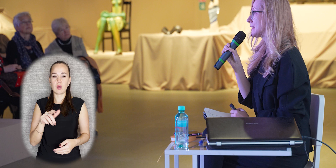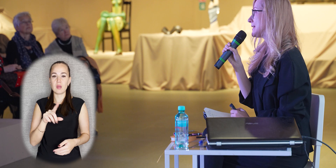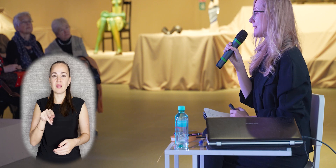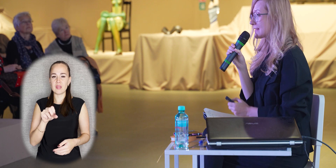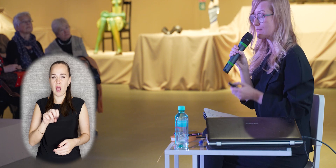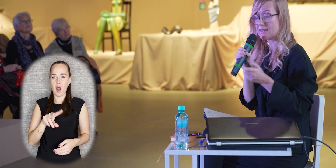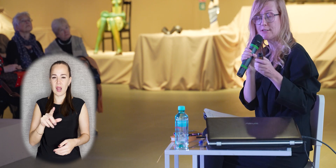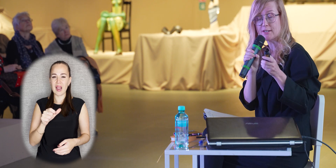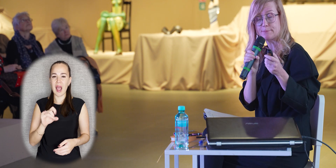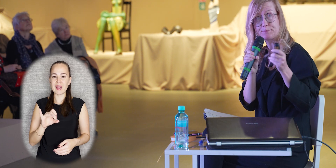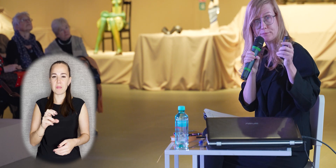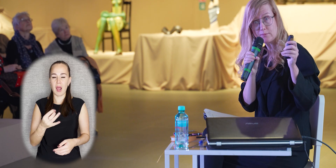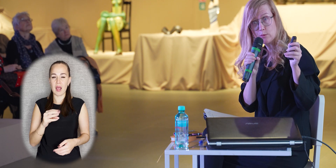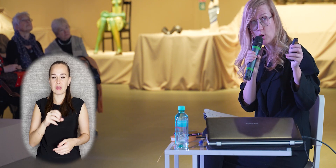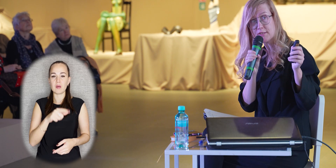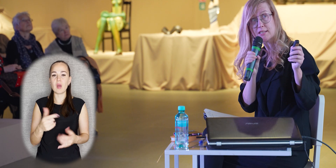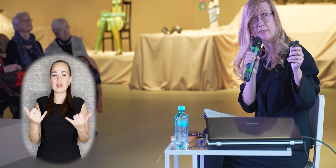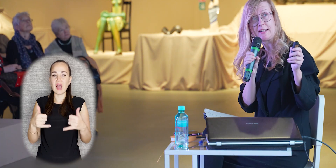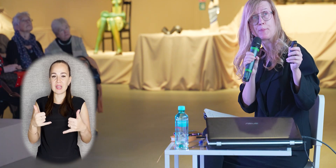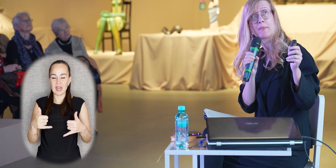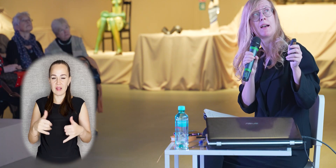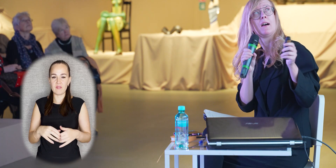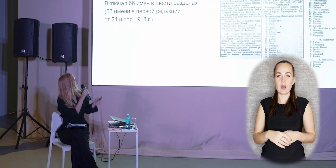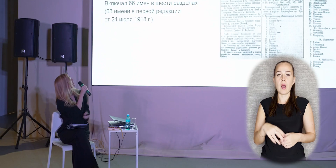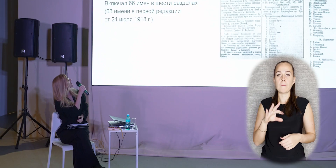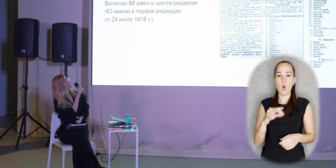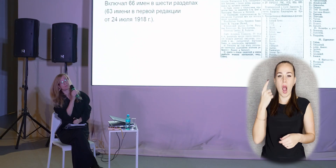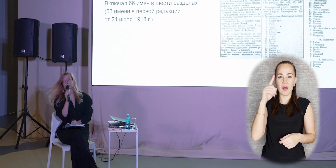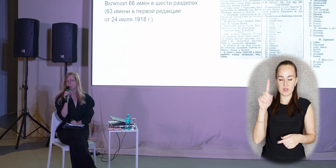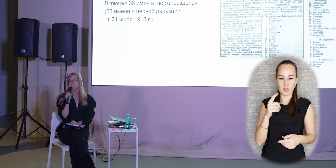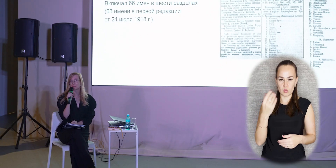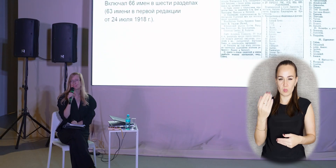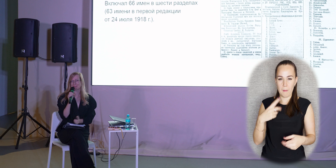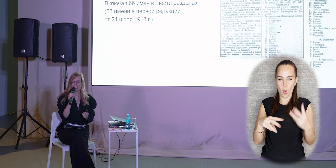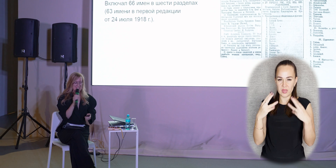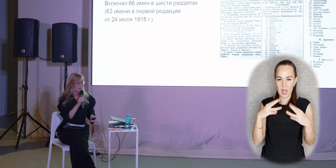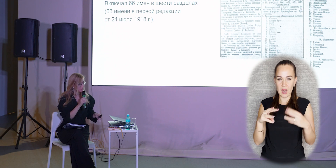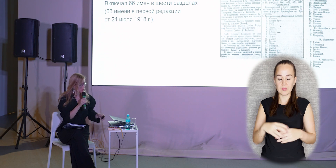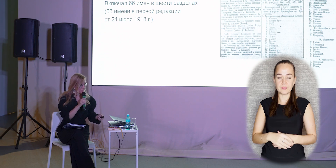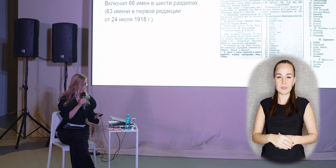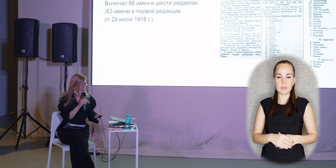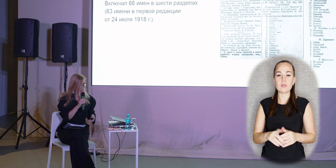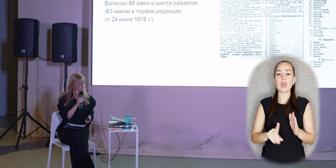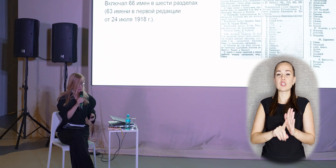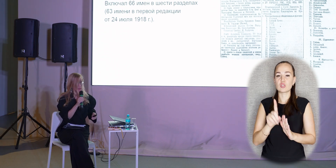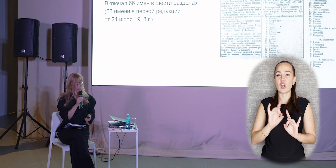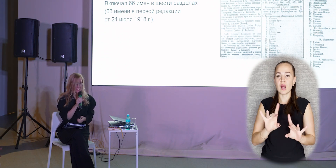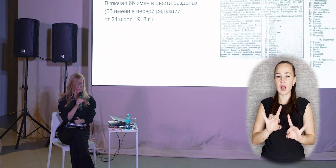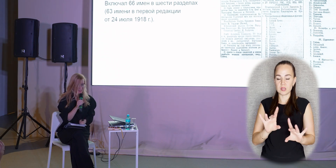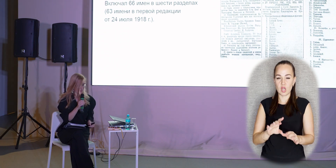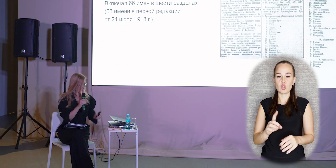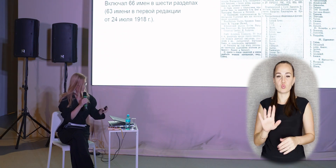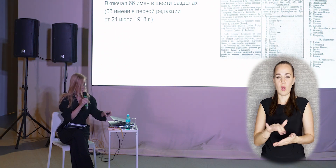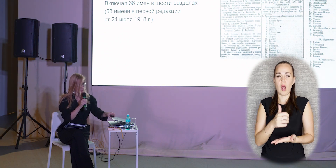в зале, и это отливка по авторской модели. Расскажу для начала о двух основополагающих